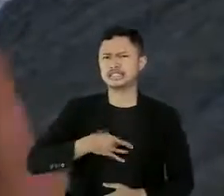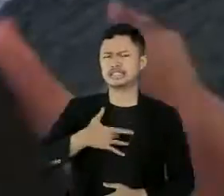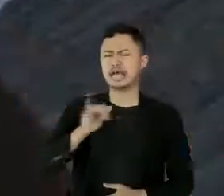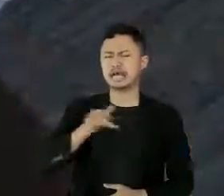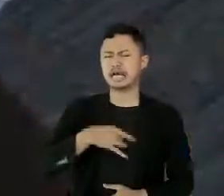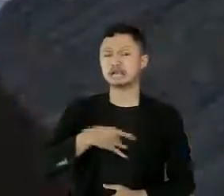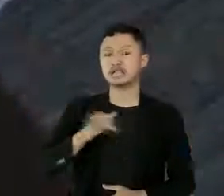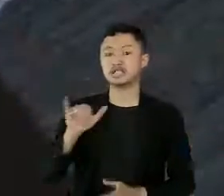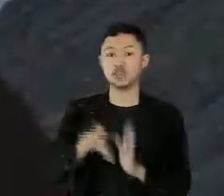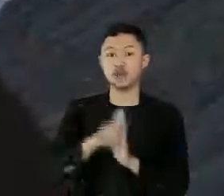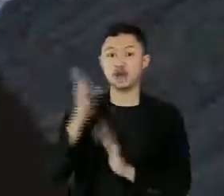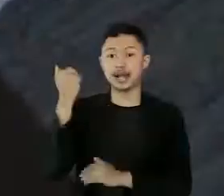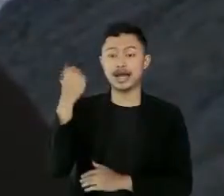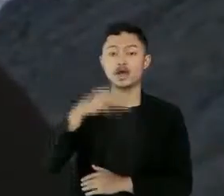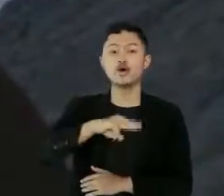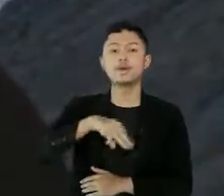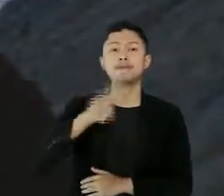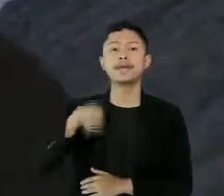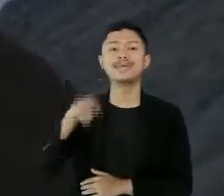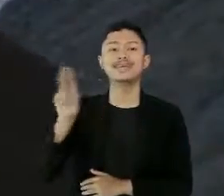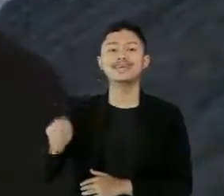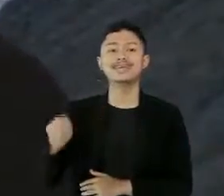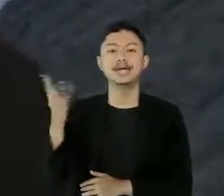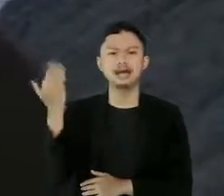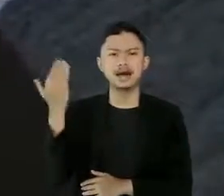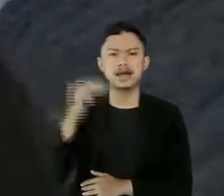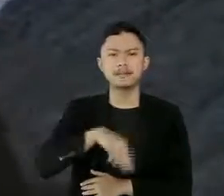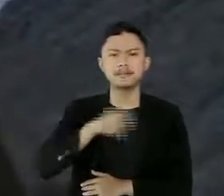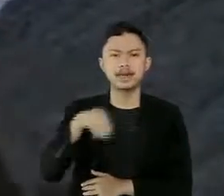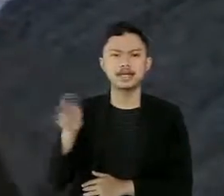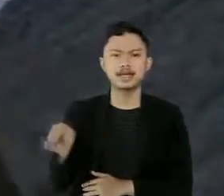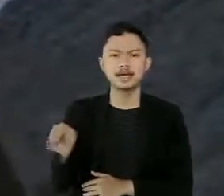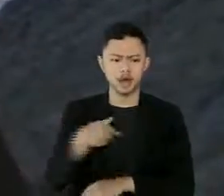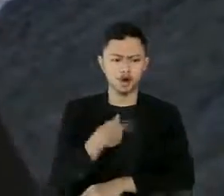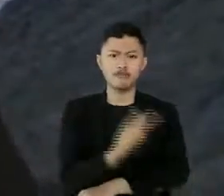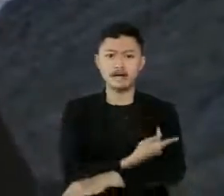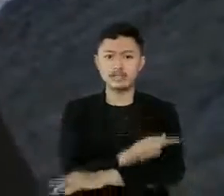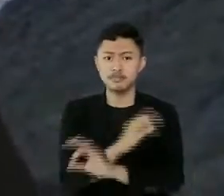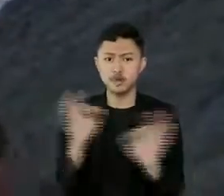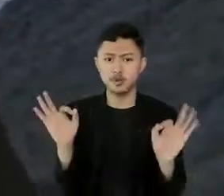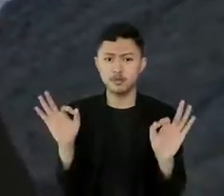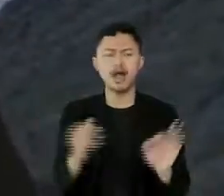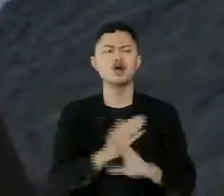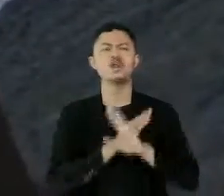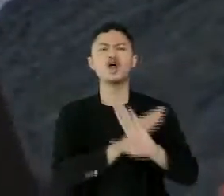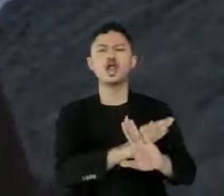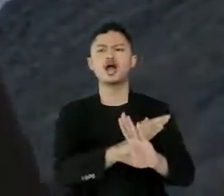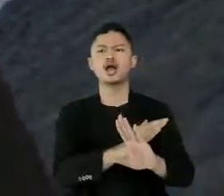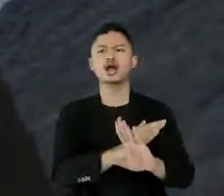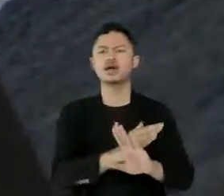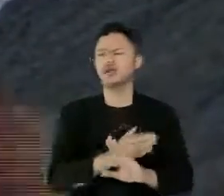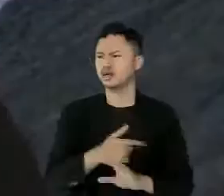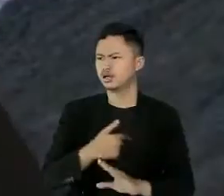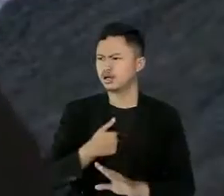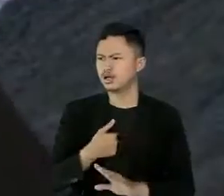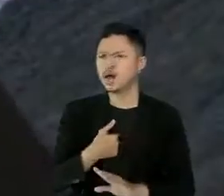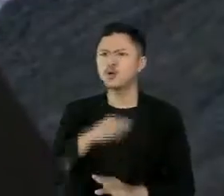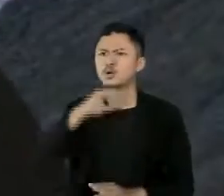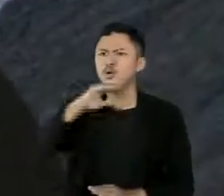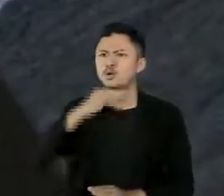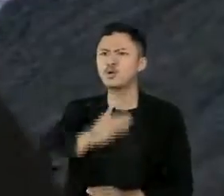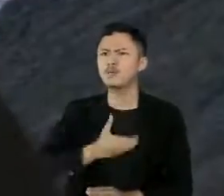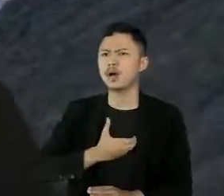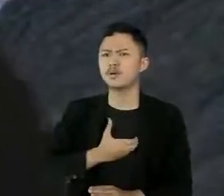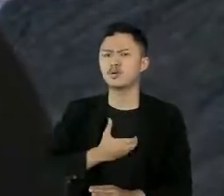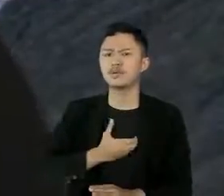sebenarnya. Kemarin saya ke McDonald's, saya belum vaksin. Jadi ditolak, nggak boleh. Jadi kalau mau drive-thru aja, padahal saya bilang saya mau nunggu ini,